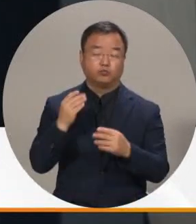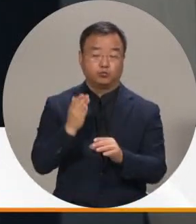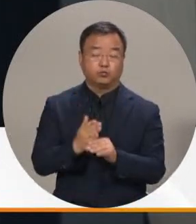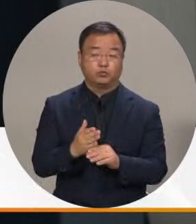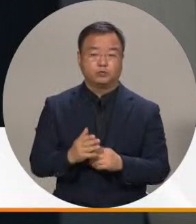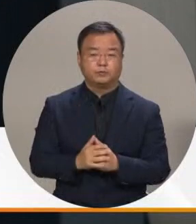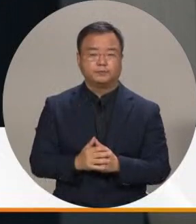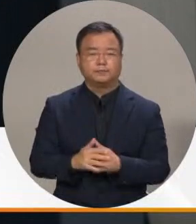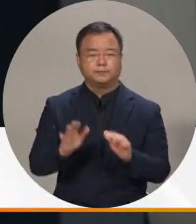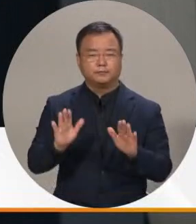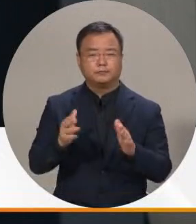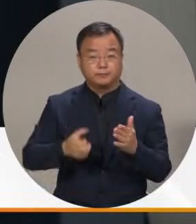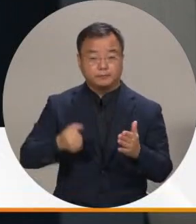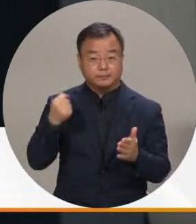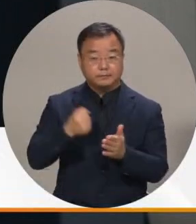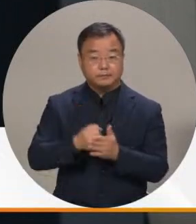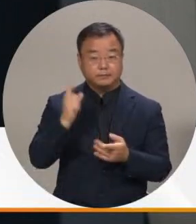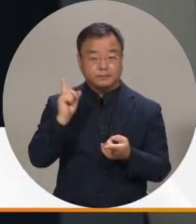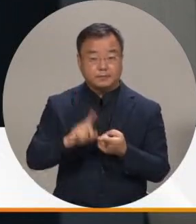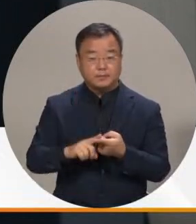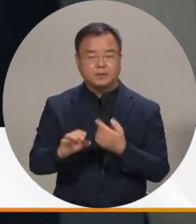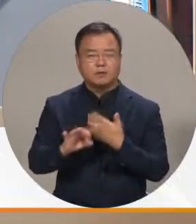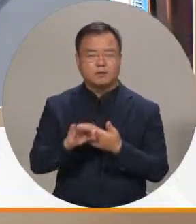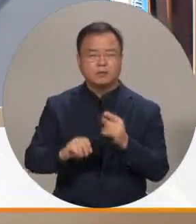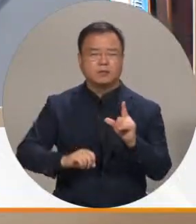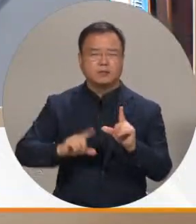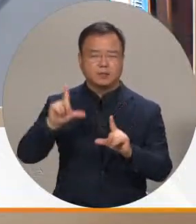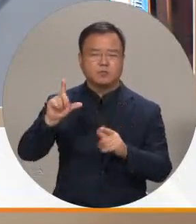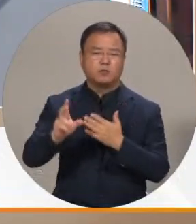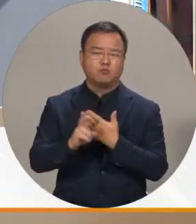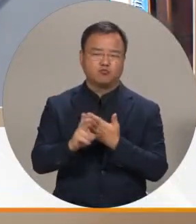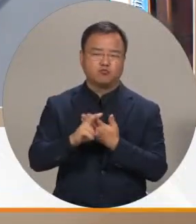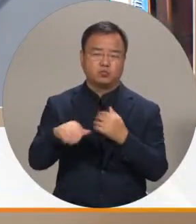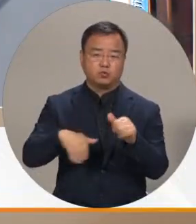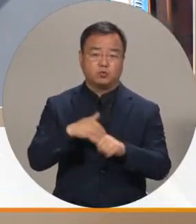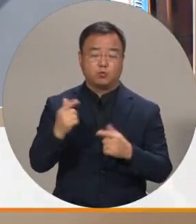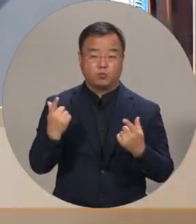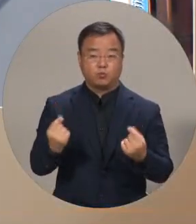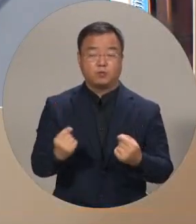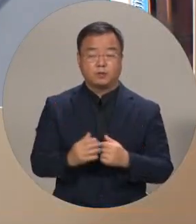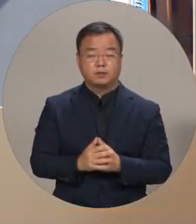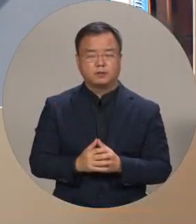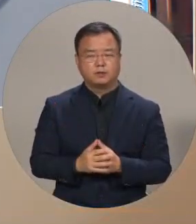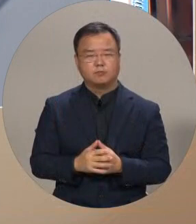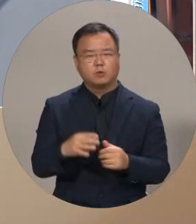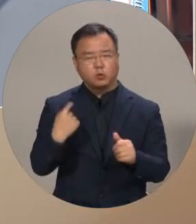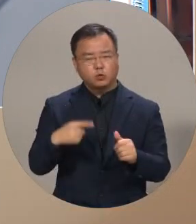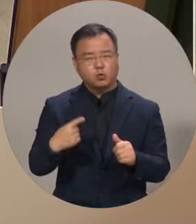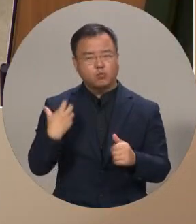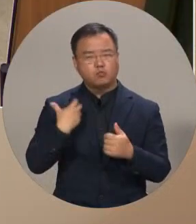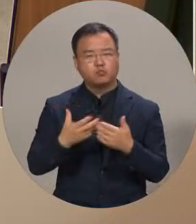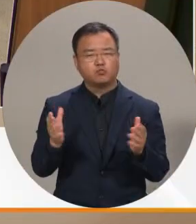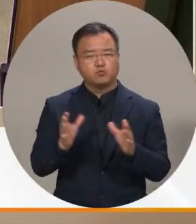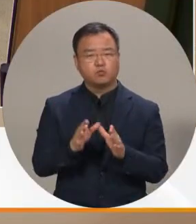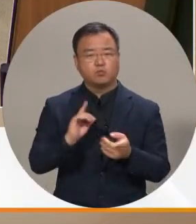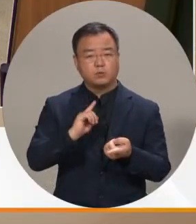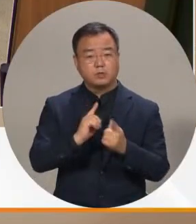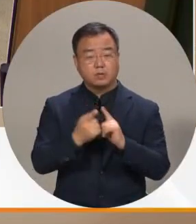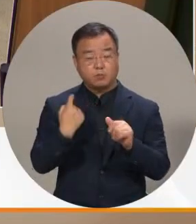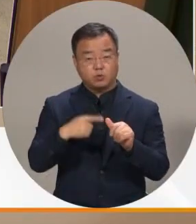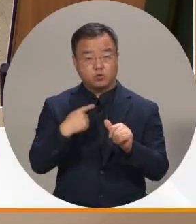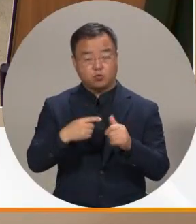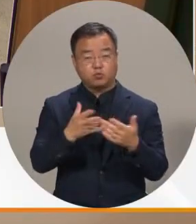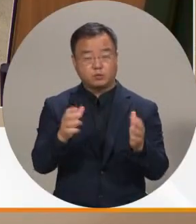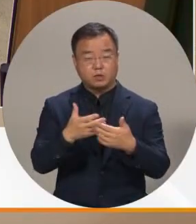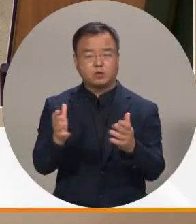이번 판결들을 하면 어떤 대부분 어떤 불법 상태인 거죠 그래서 교육부도 교관 대항교육 단체들과 소통하고